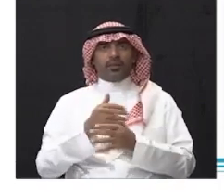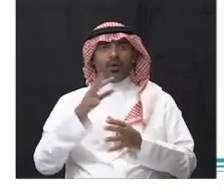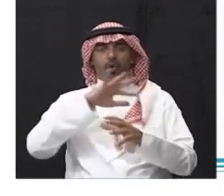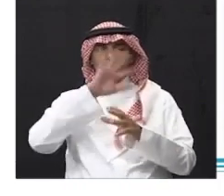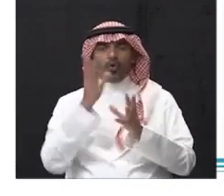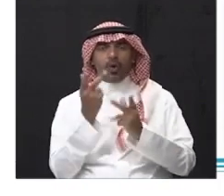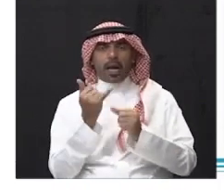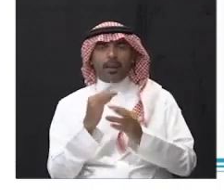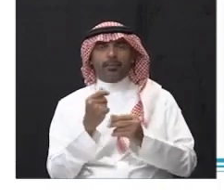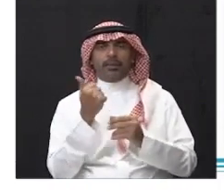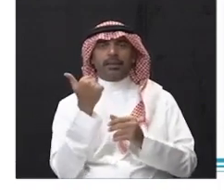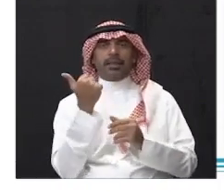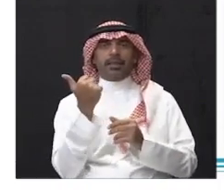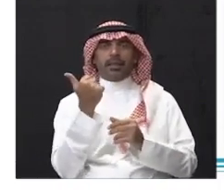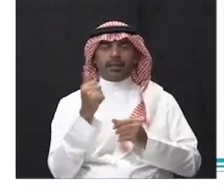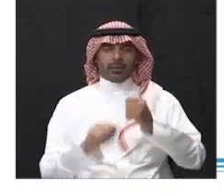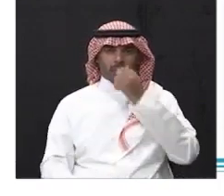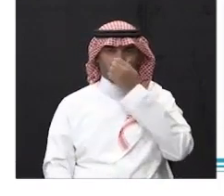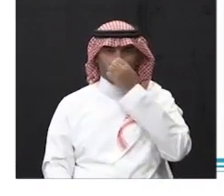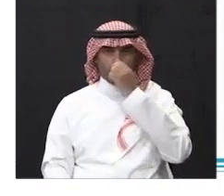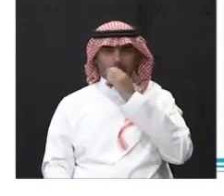رئيسة،